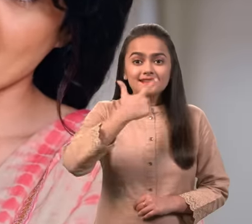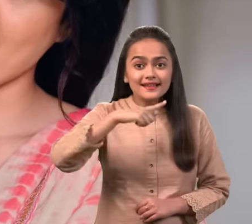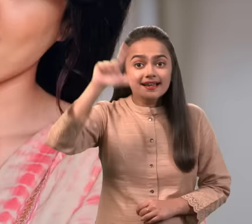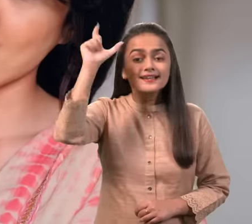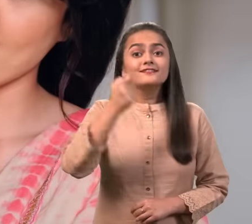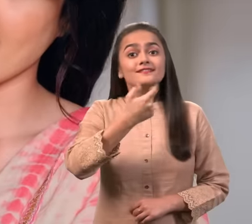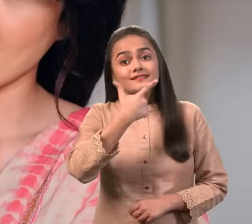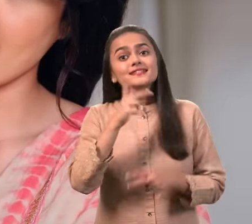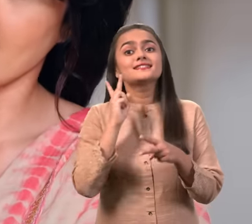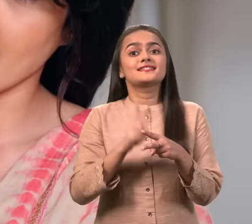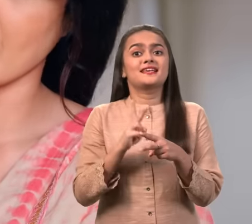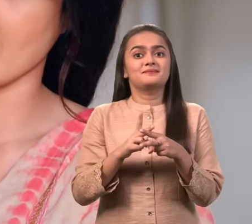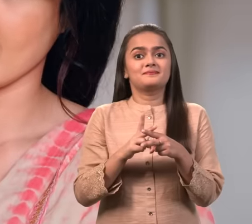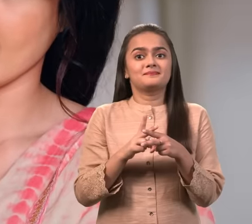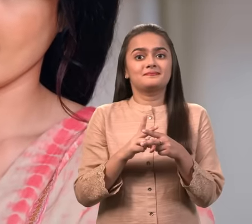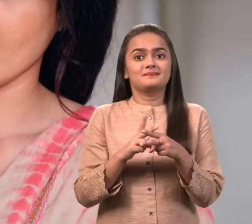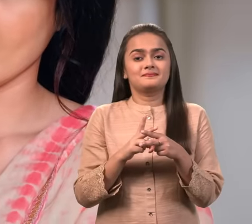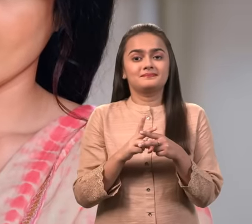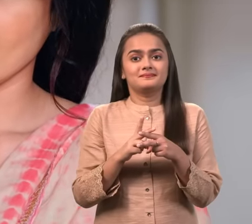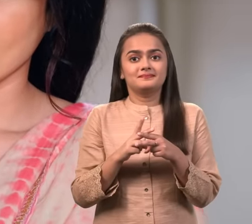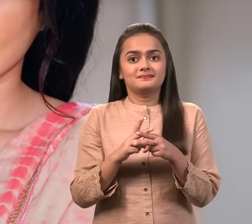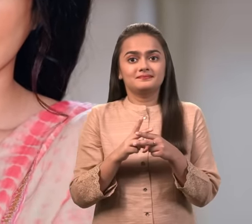और हमेशा मुस्कुराती ही रहे,